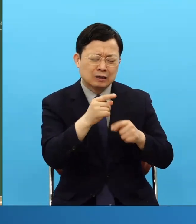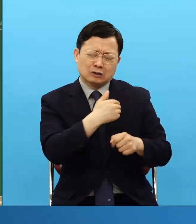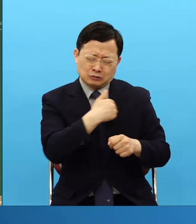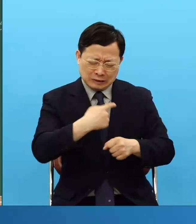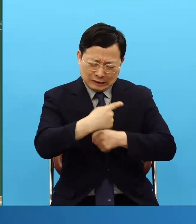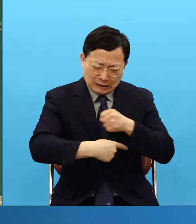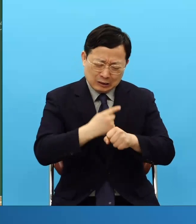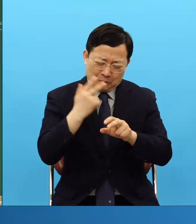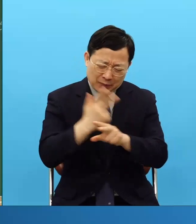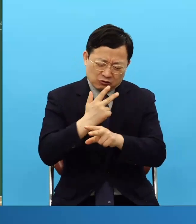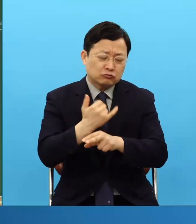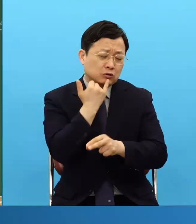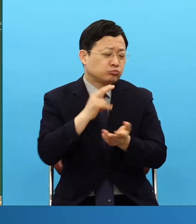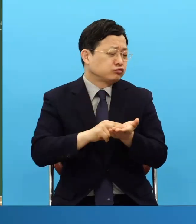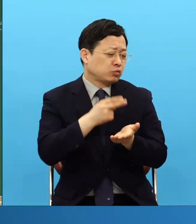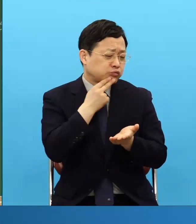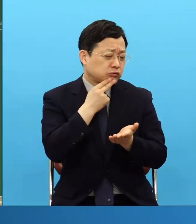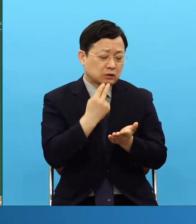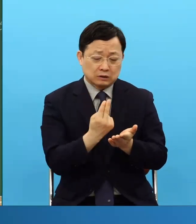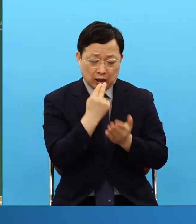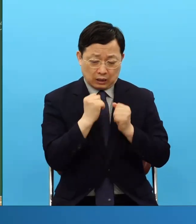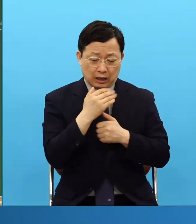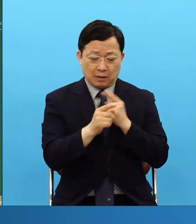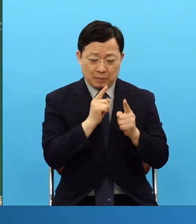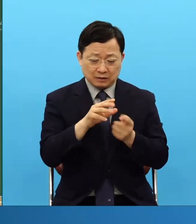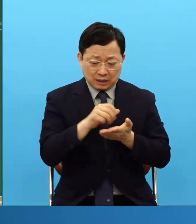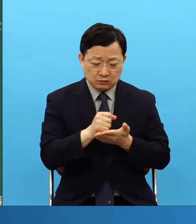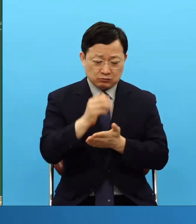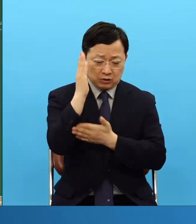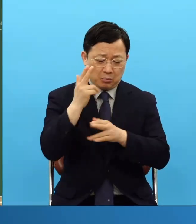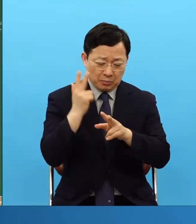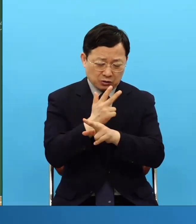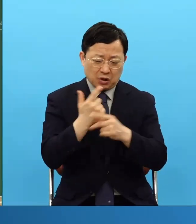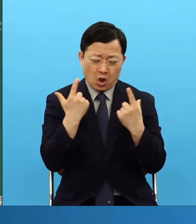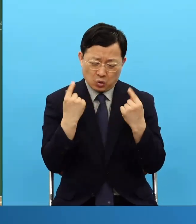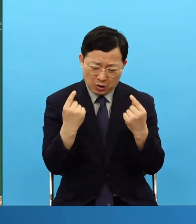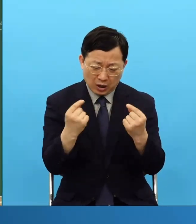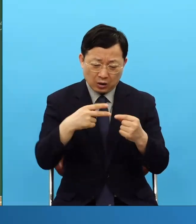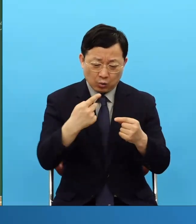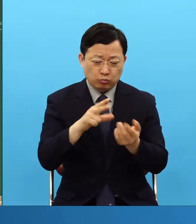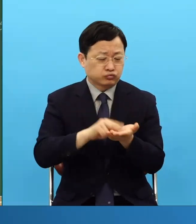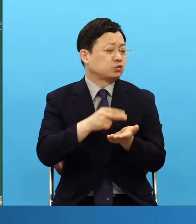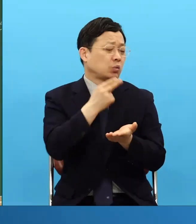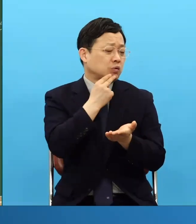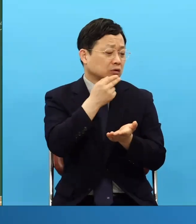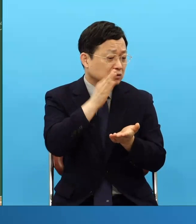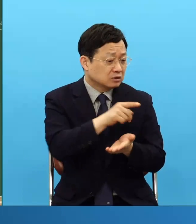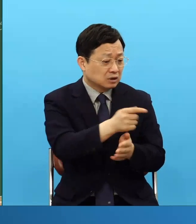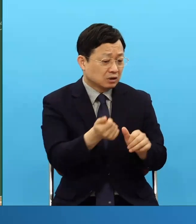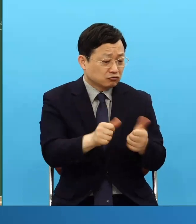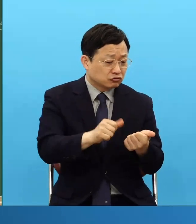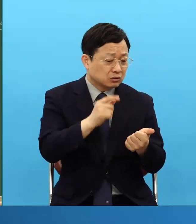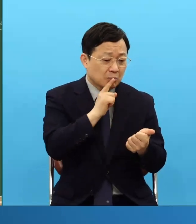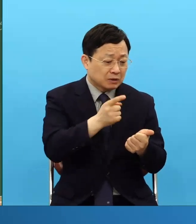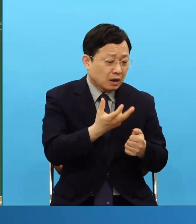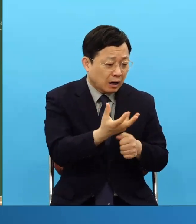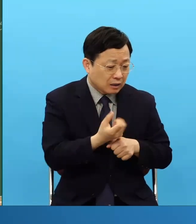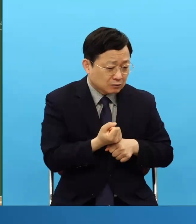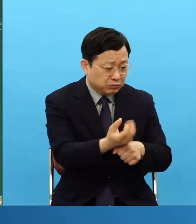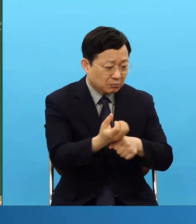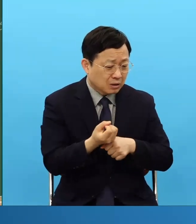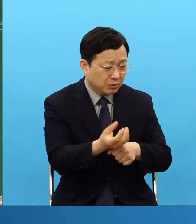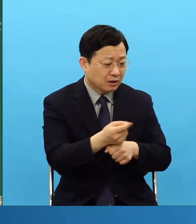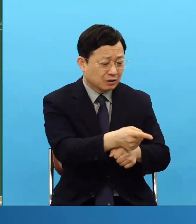different. 살아있는 말씀인데 죽은 말씀을 가지고 하면 안 되죠. It's a living word, so you can't hold on to the dead word and do this. 그렇듯이